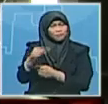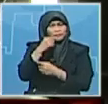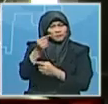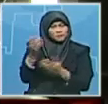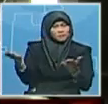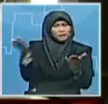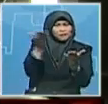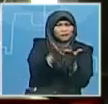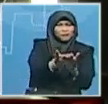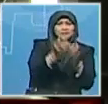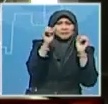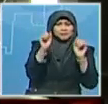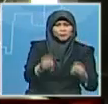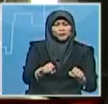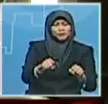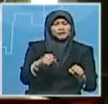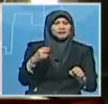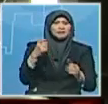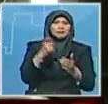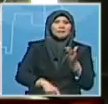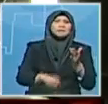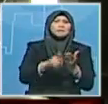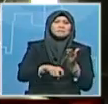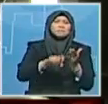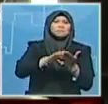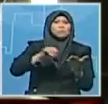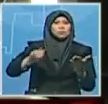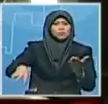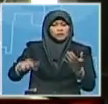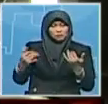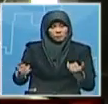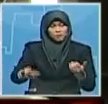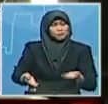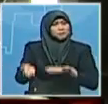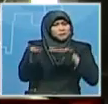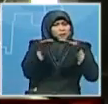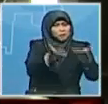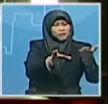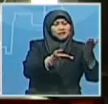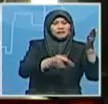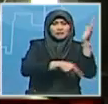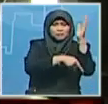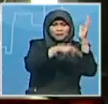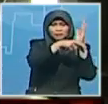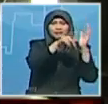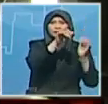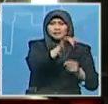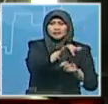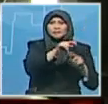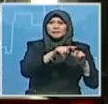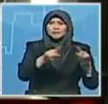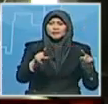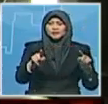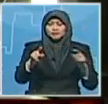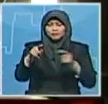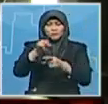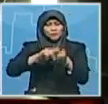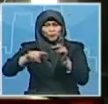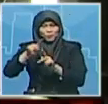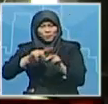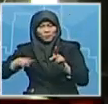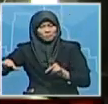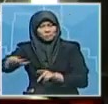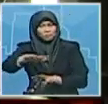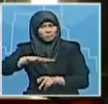boleh tak kita dikecualikan? Kita dah bawa ke Kabinet untuk mengecualikan supaya penduduk tempatan